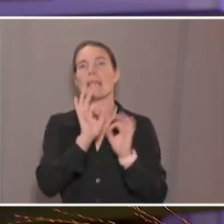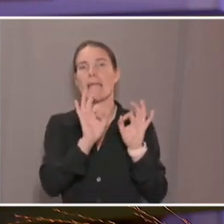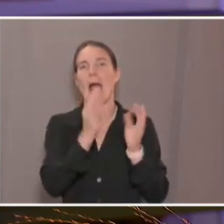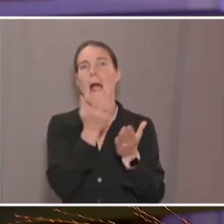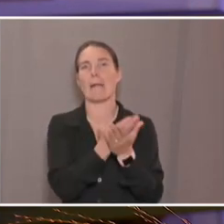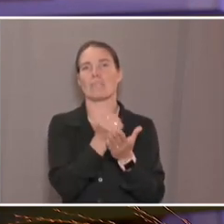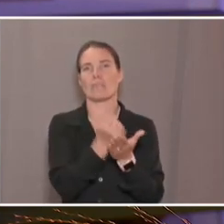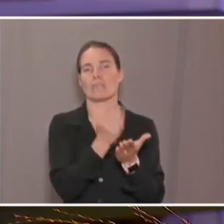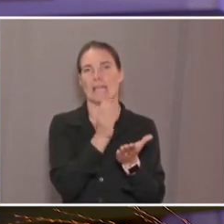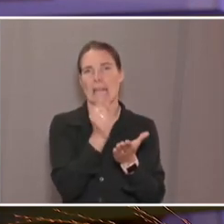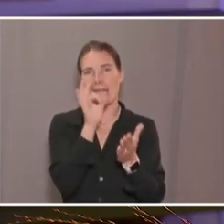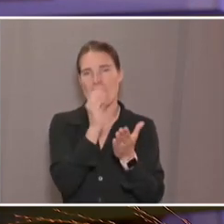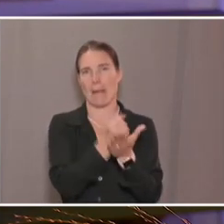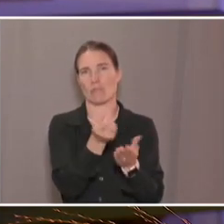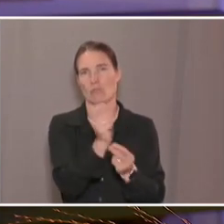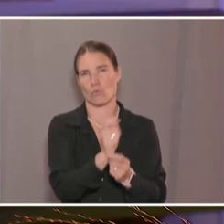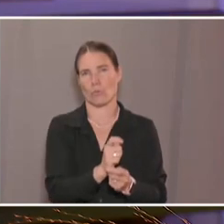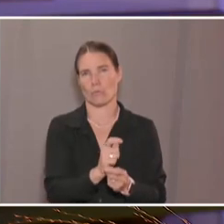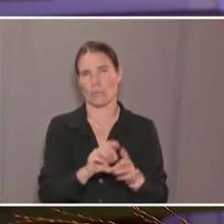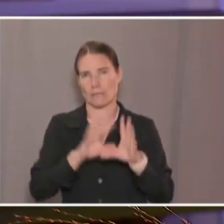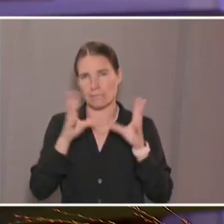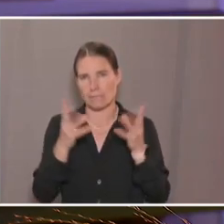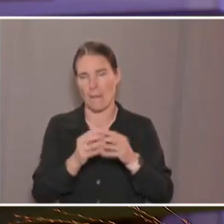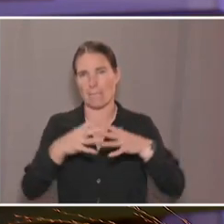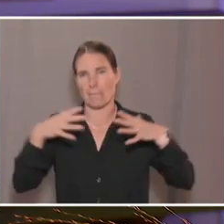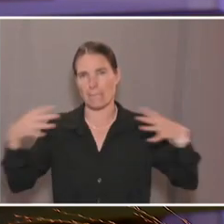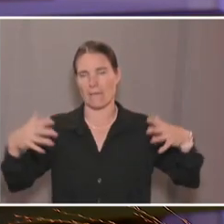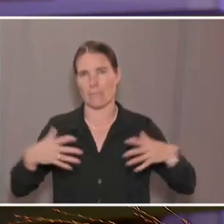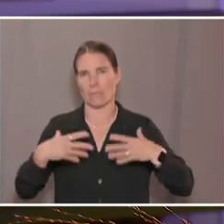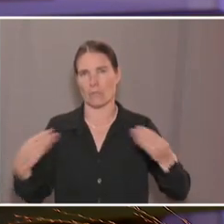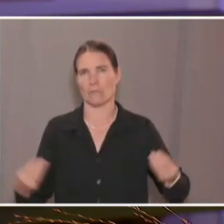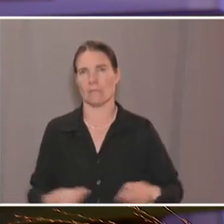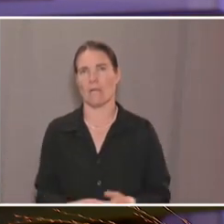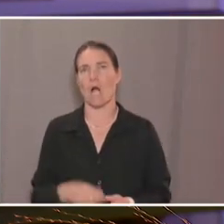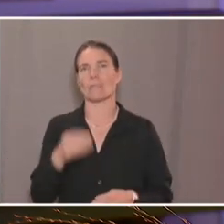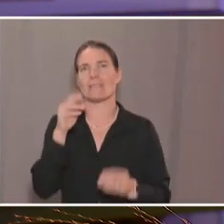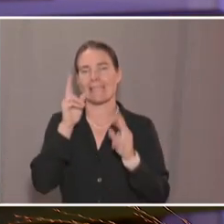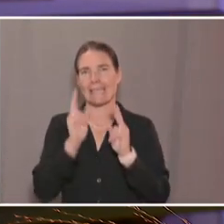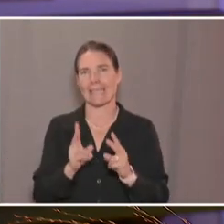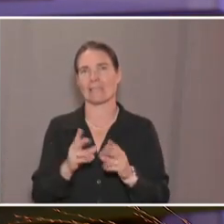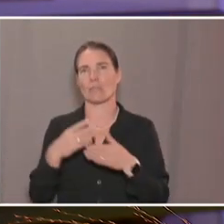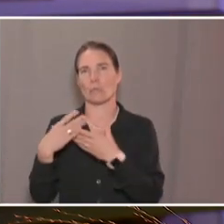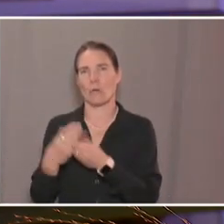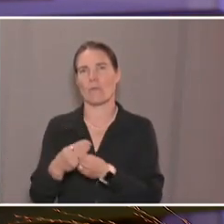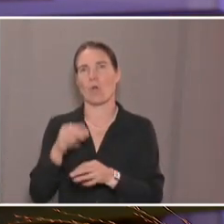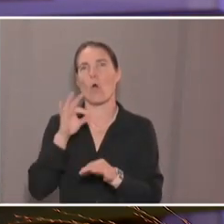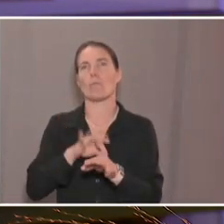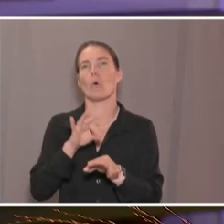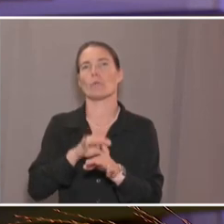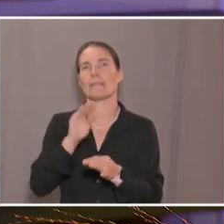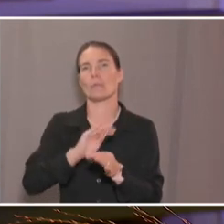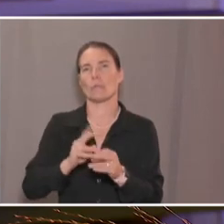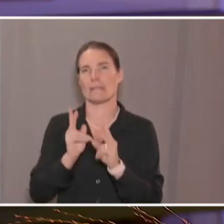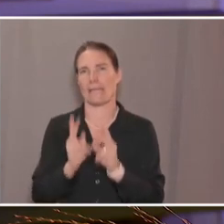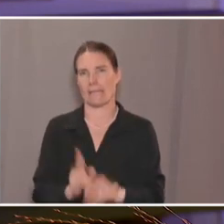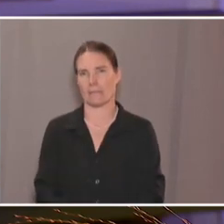für Fachdidaktiken und die Erziehungswissenschaften das Promotionsrecht. Übrigens auch das Forderung von